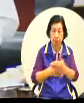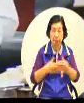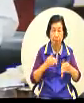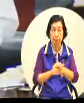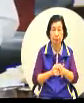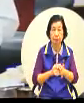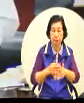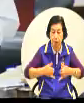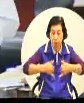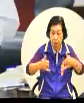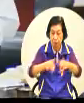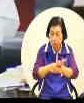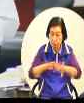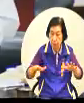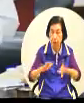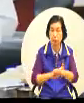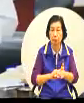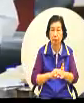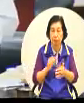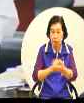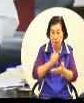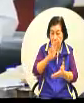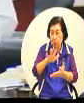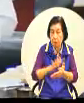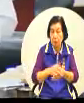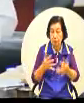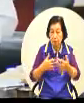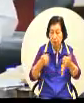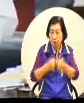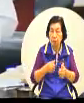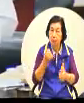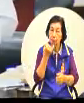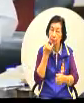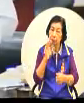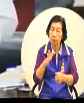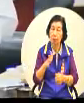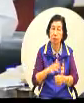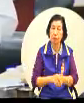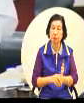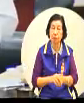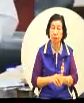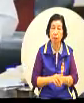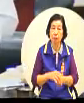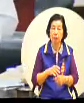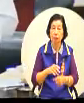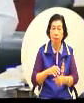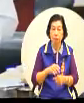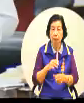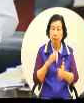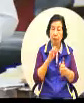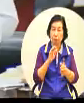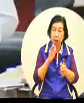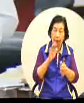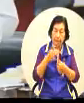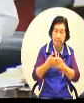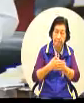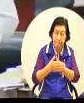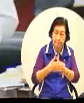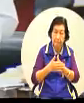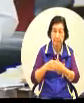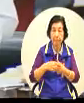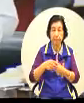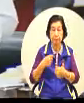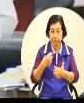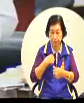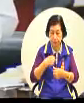汇报的机会？有的话，你能不能把本席的意愿代表国人的意见